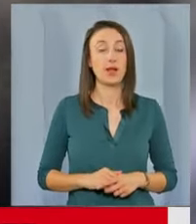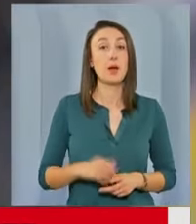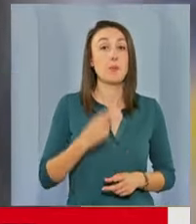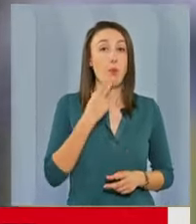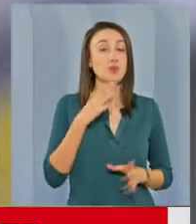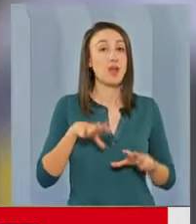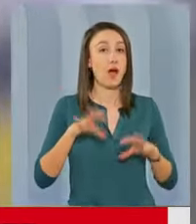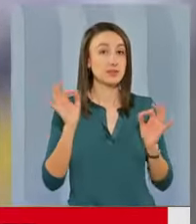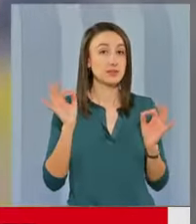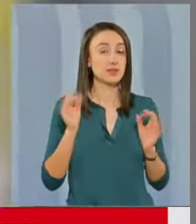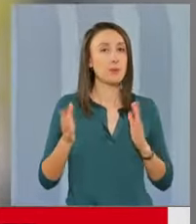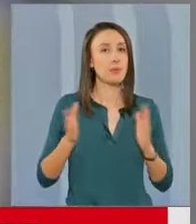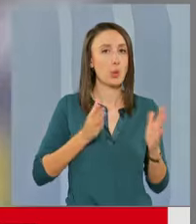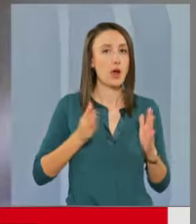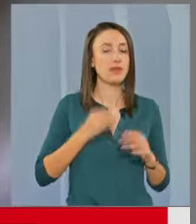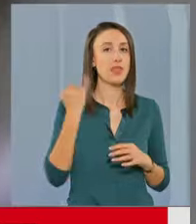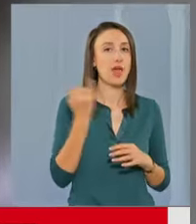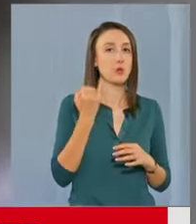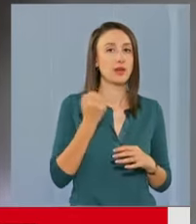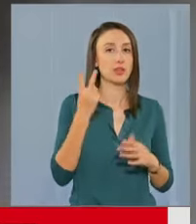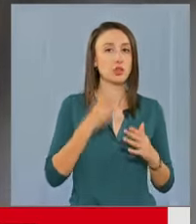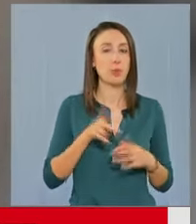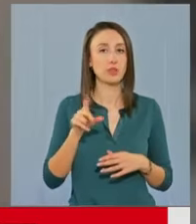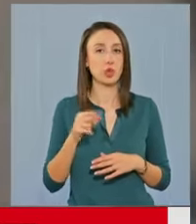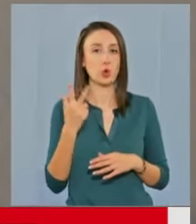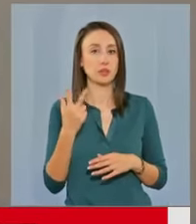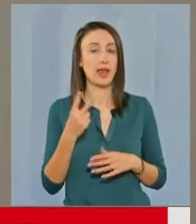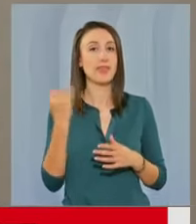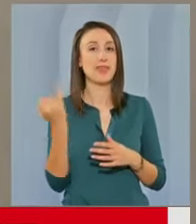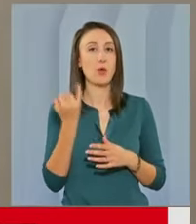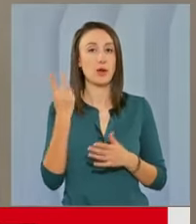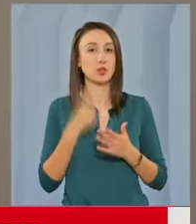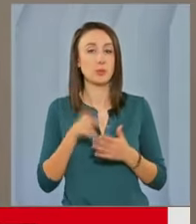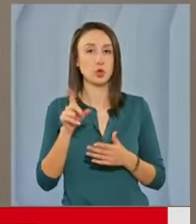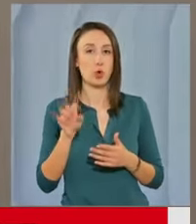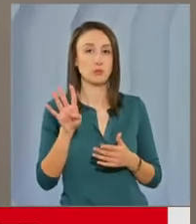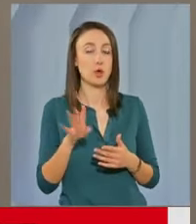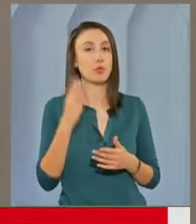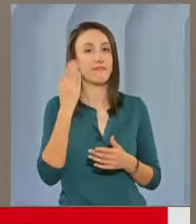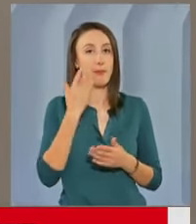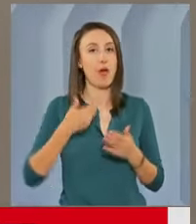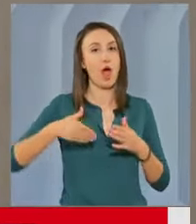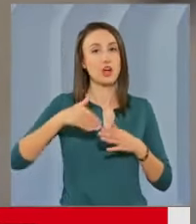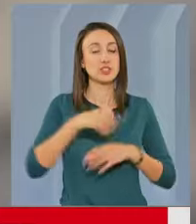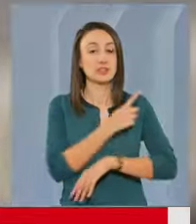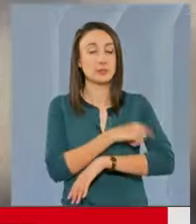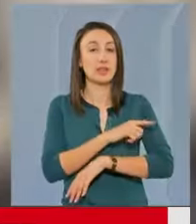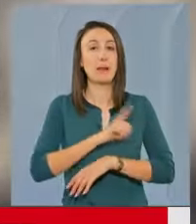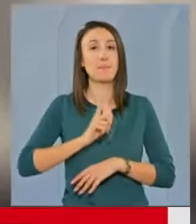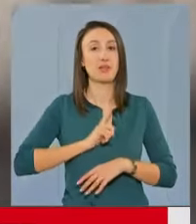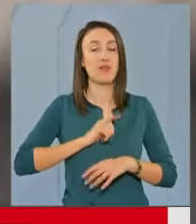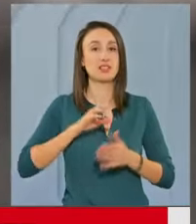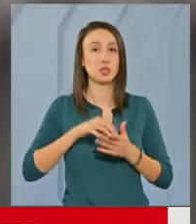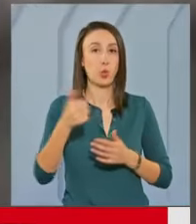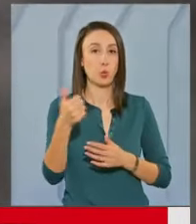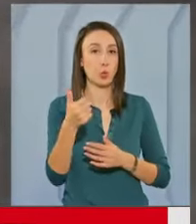Anchetatorii au descoperit că în perioada ianuarie 2023-ianuarie 2024, o angajată a clinicii medicale private din sectorul